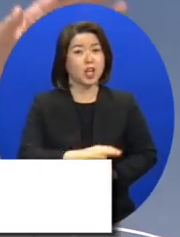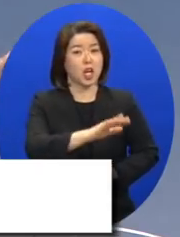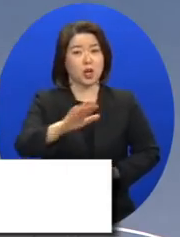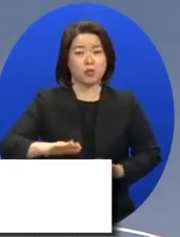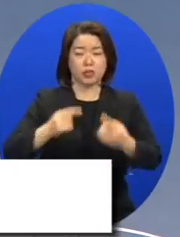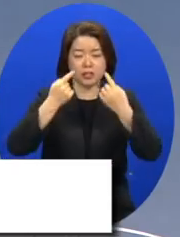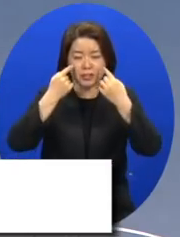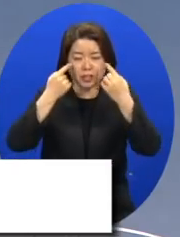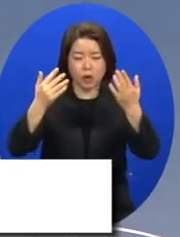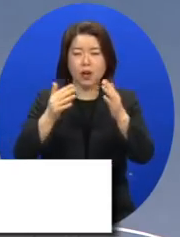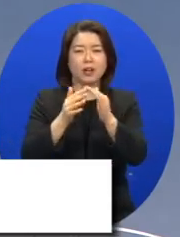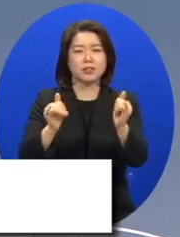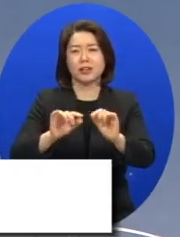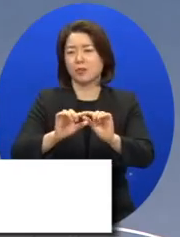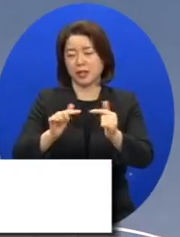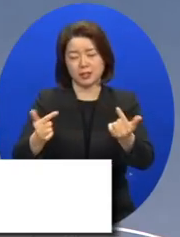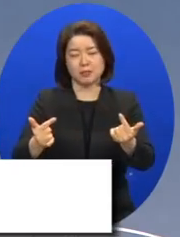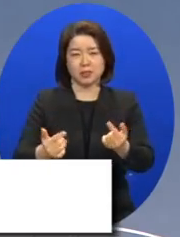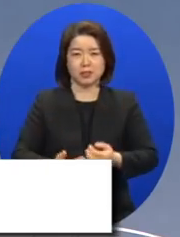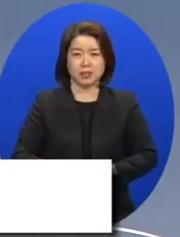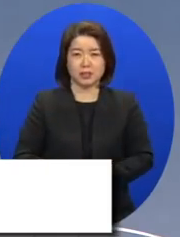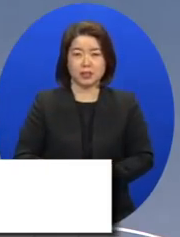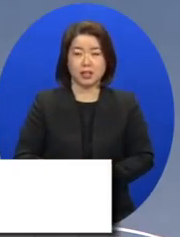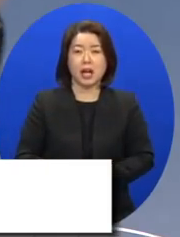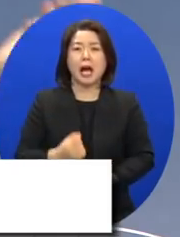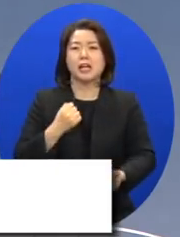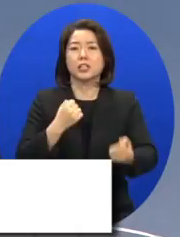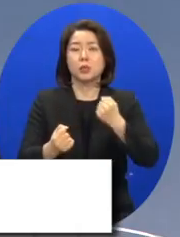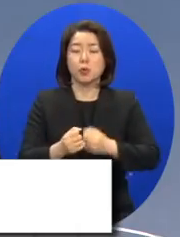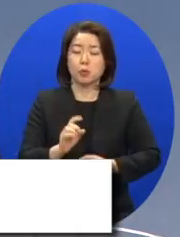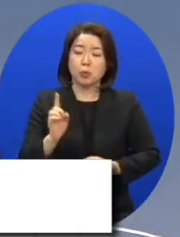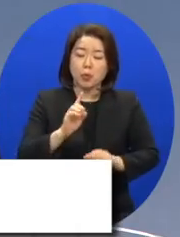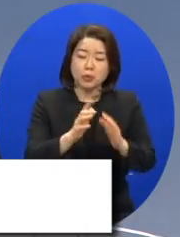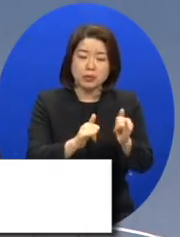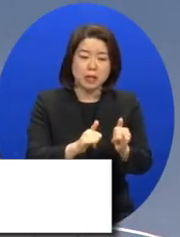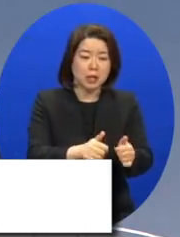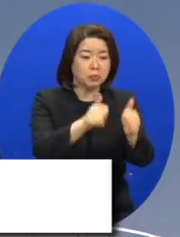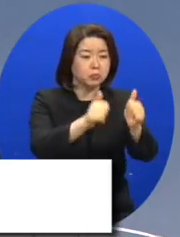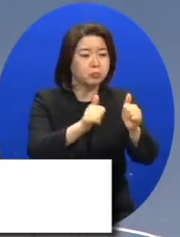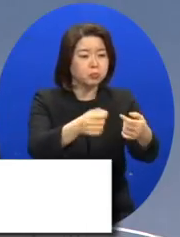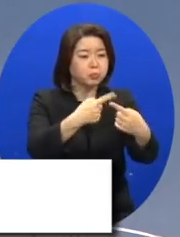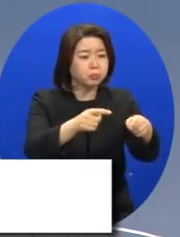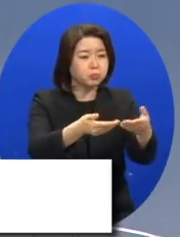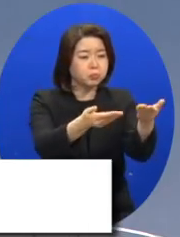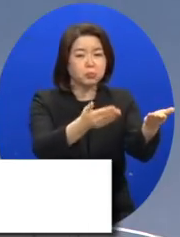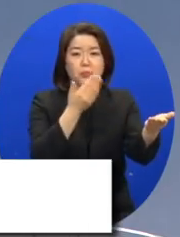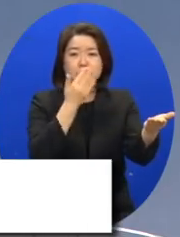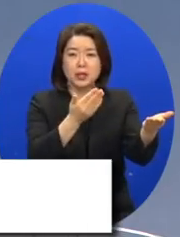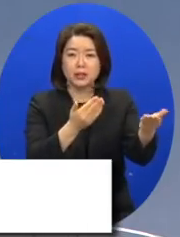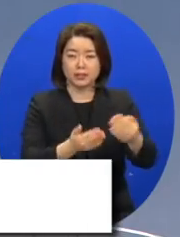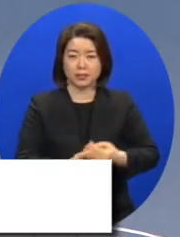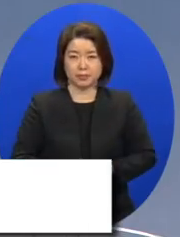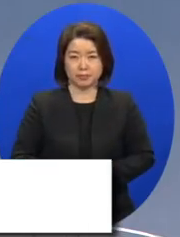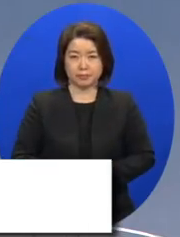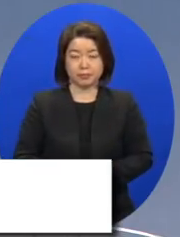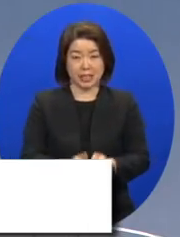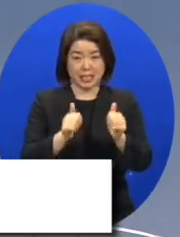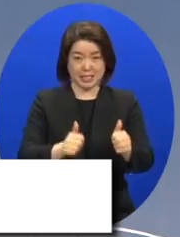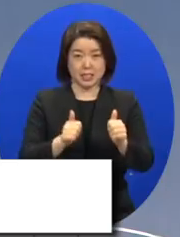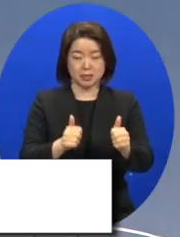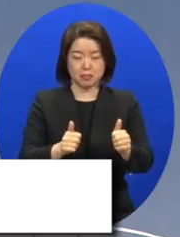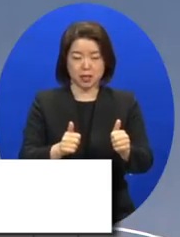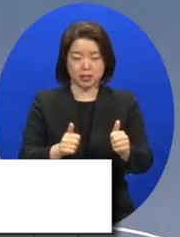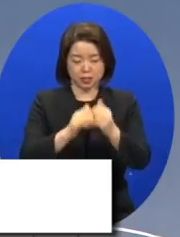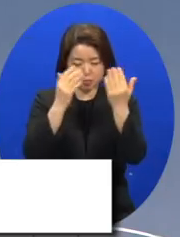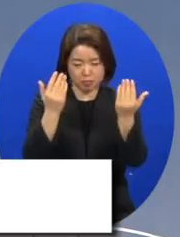정확한 사람이 아니에요 그런데 어떻게 어떤 사람을 심판할 수 있겠습니까 심판은 전적으로